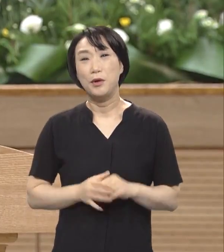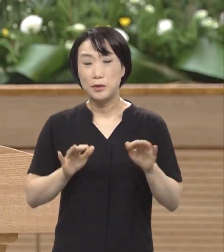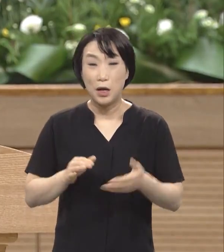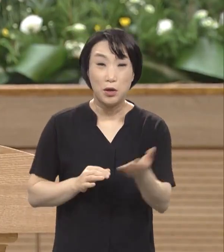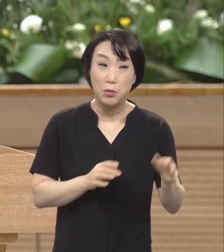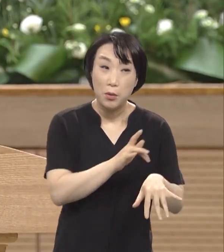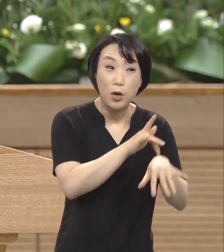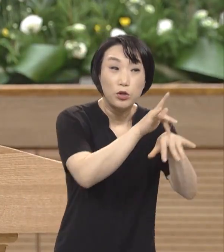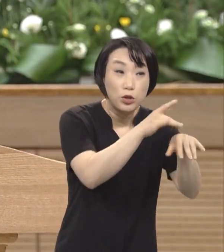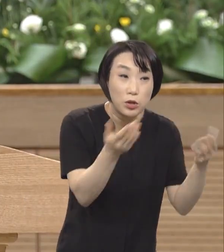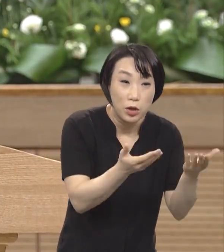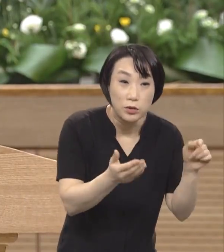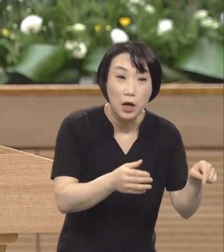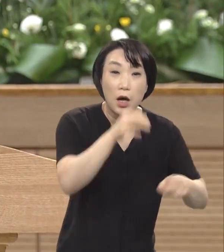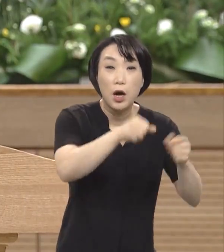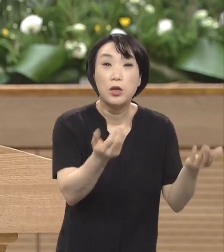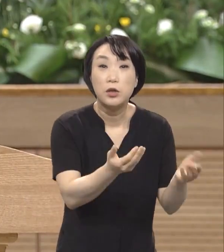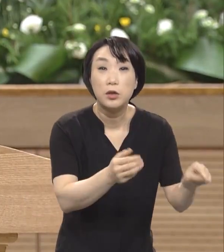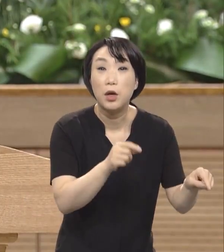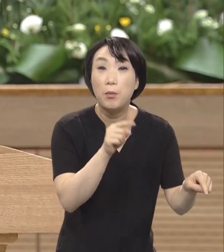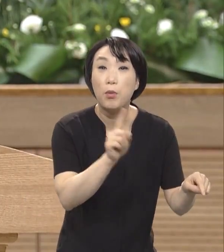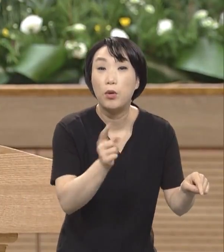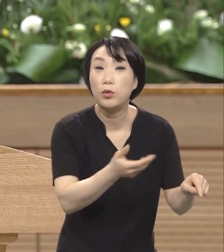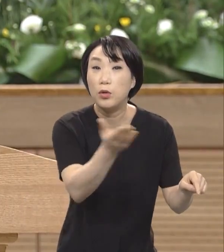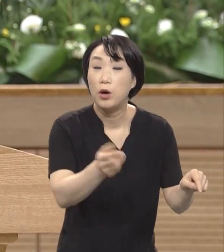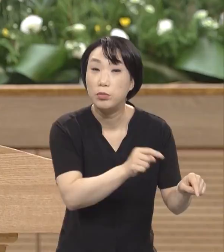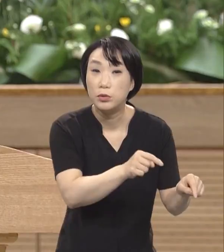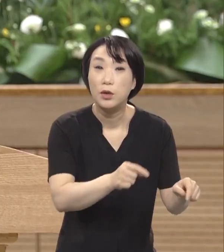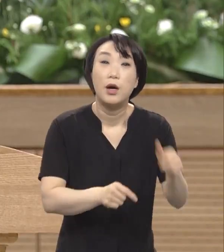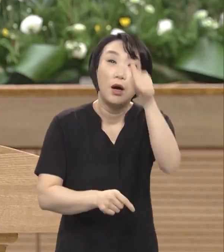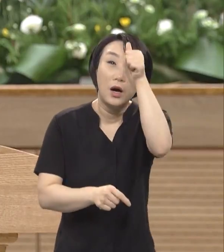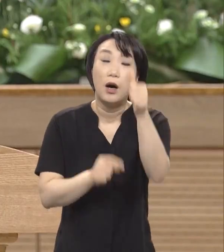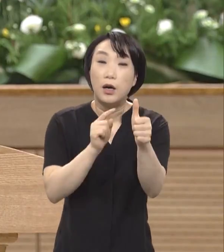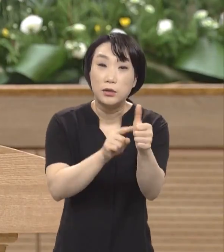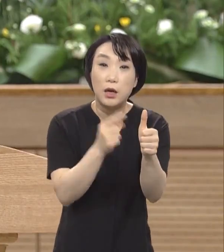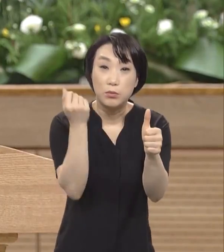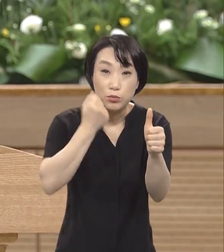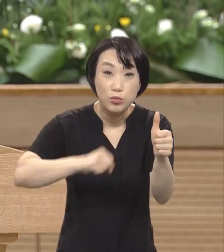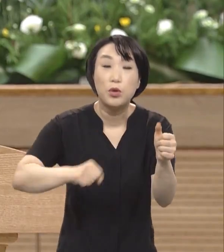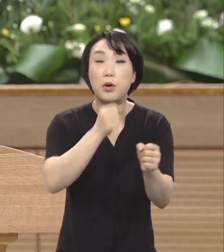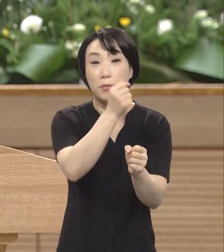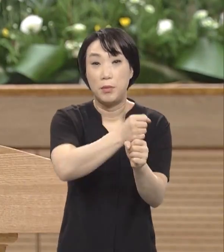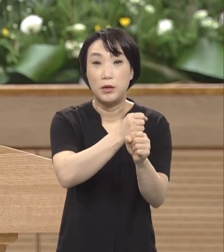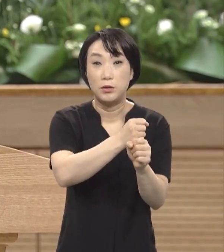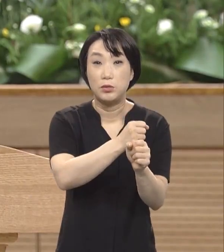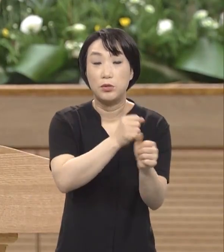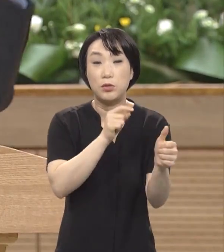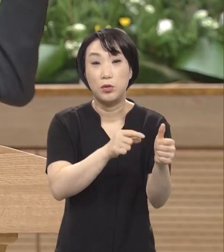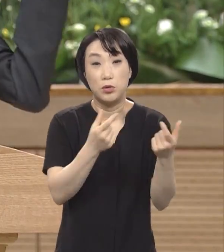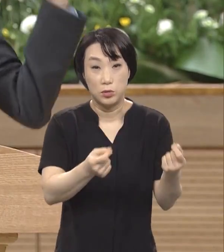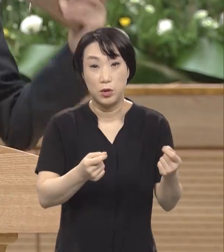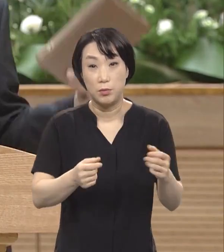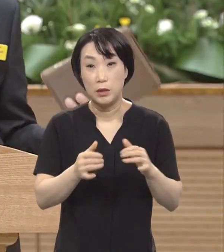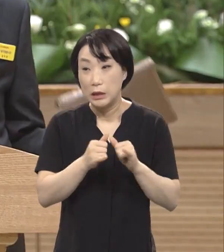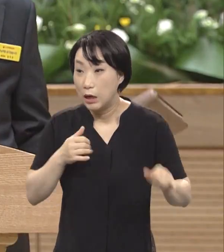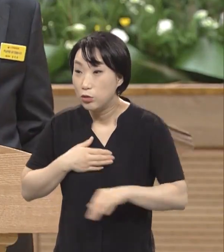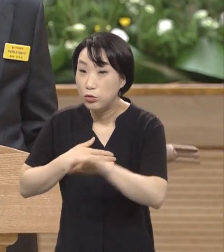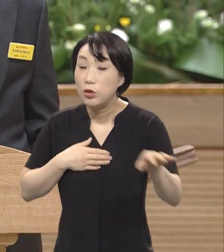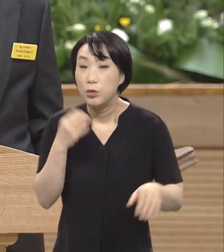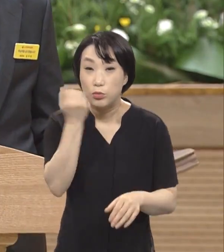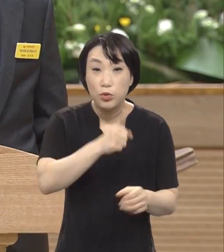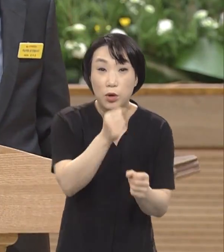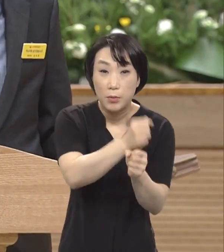마귀 사단 귀신 역사 하는 일이 뭐냐? 아담을 불순종하게 만들듯이